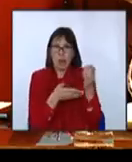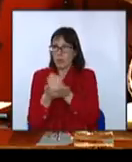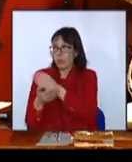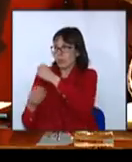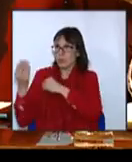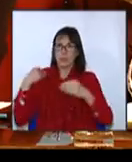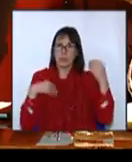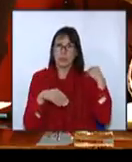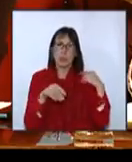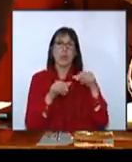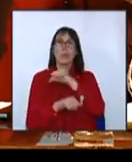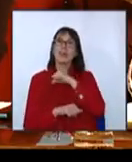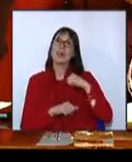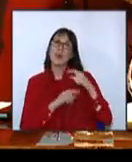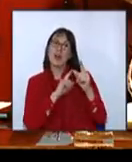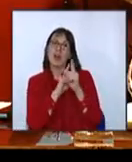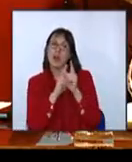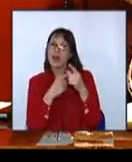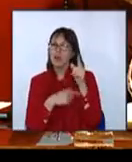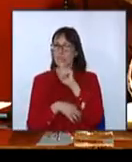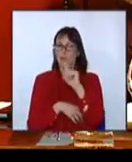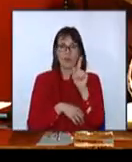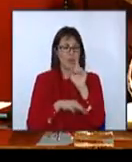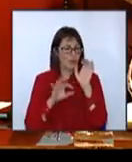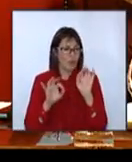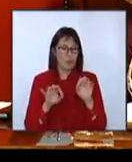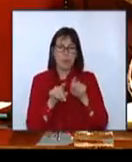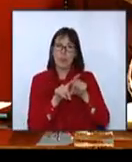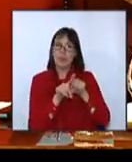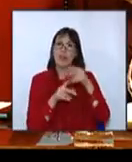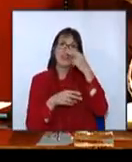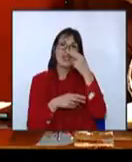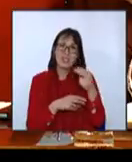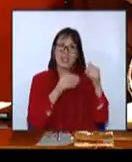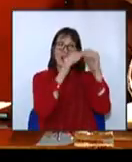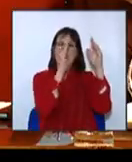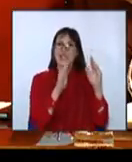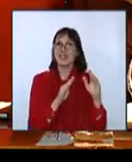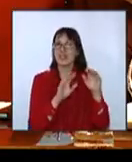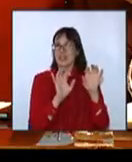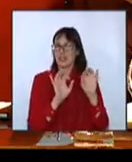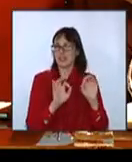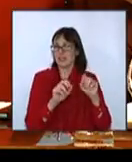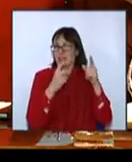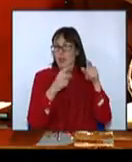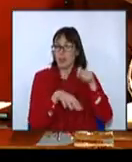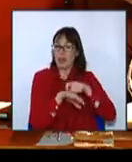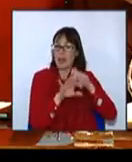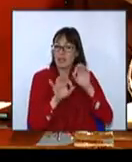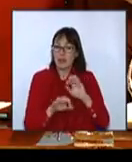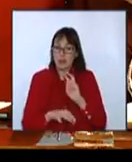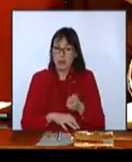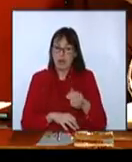veure com a ANR membre de PDeCAT, sinó com a visita institucional a la ciutat de Vic, aprofitant que ell era biguetà i que el 6 de desembre també